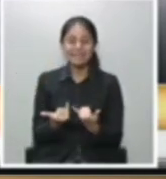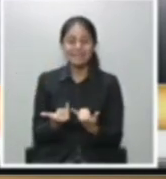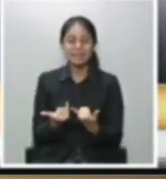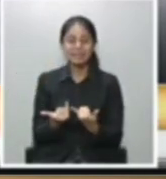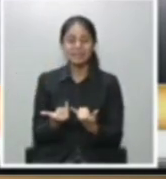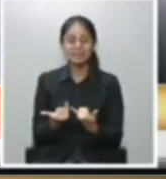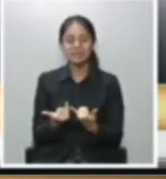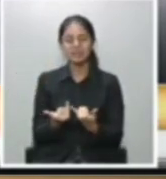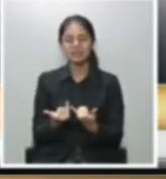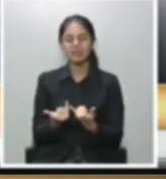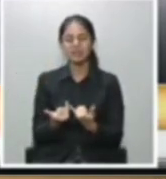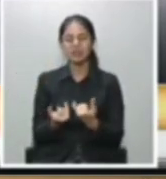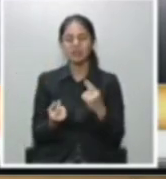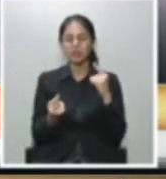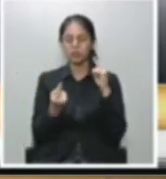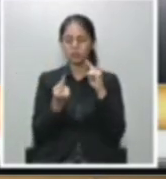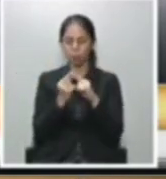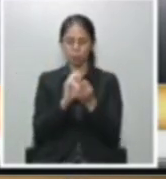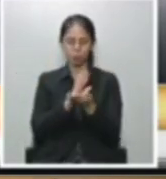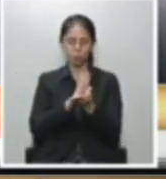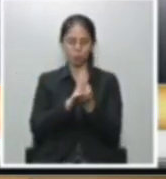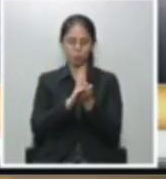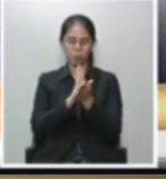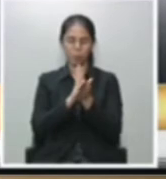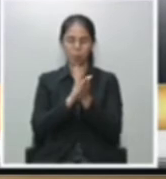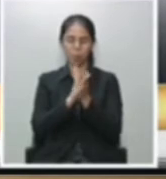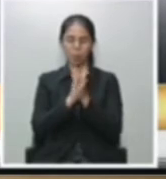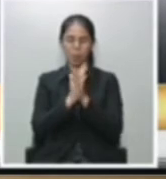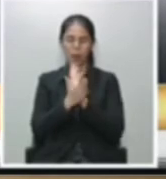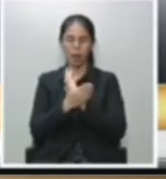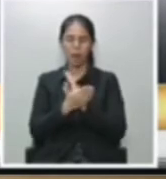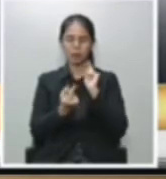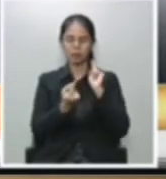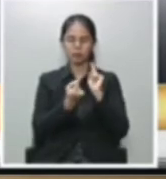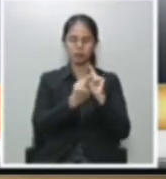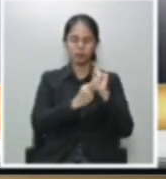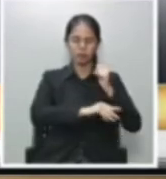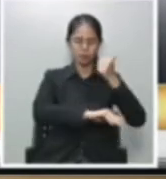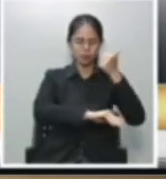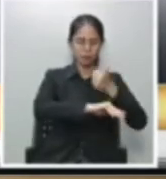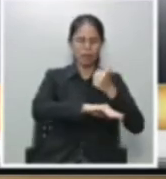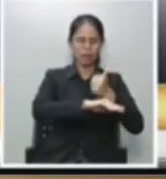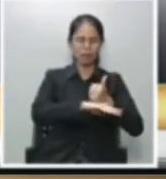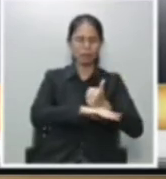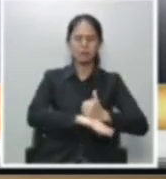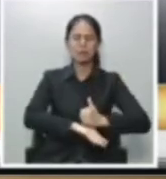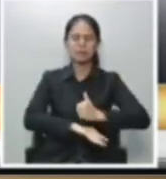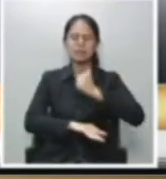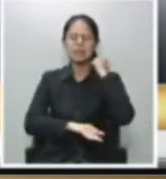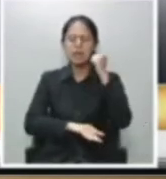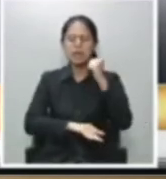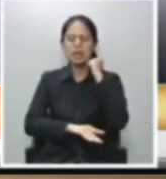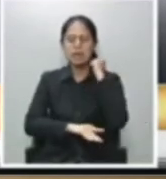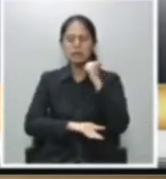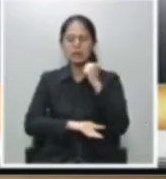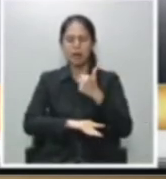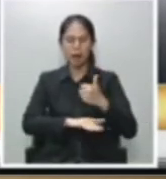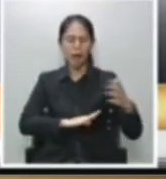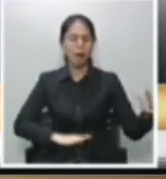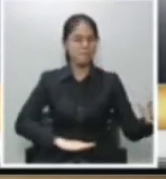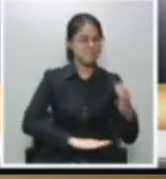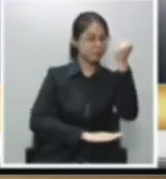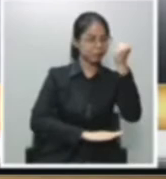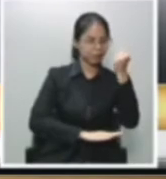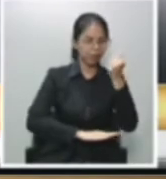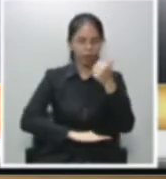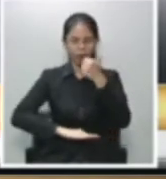ช่วงเปลี่ยนผ่านแต่เป็นนายกรัฐมนตรีคนเดียวกันกับที่ยึดอำนาจจากประ